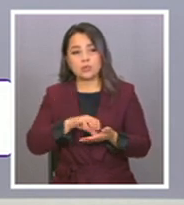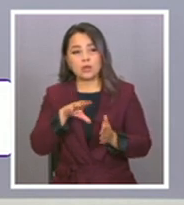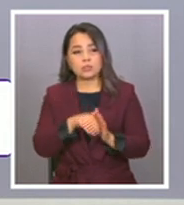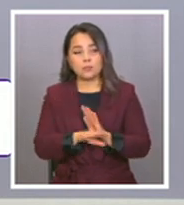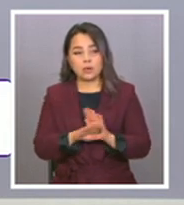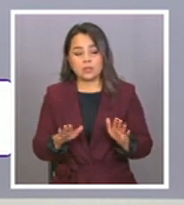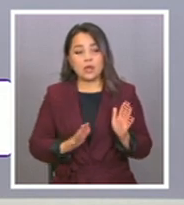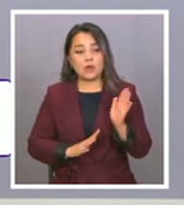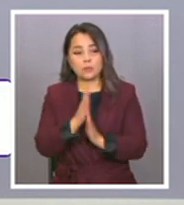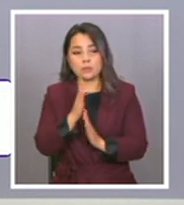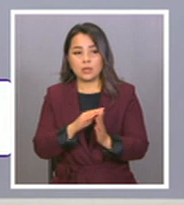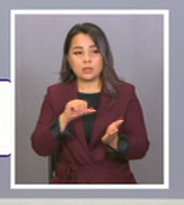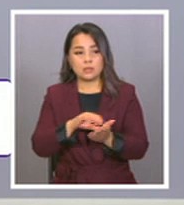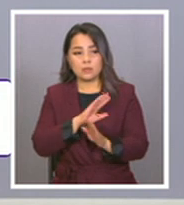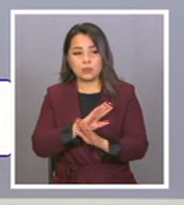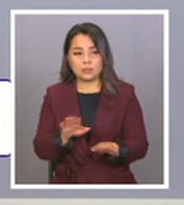Дұрыс.